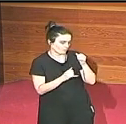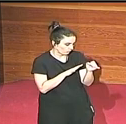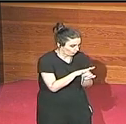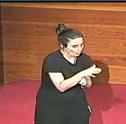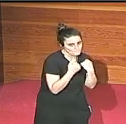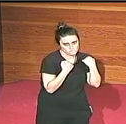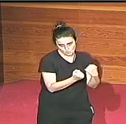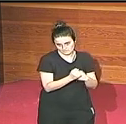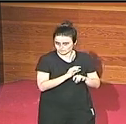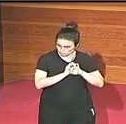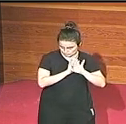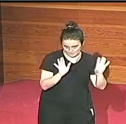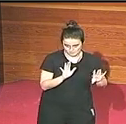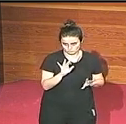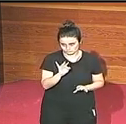daukala.